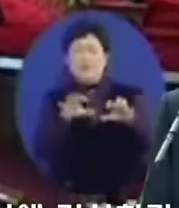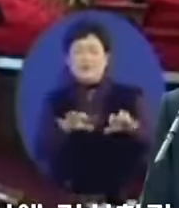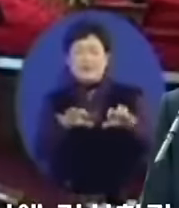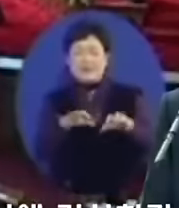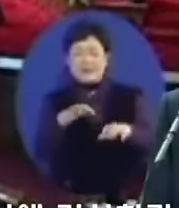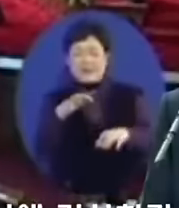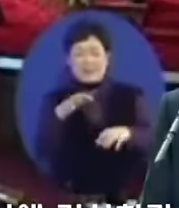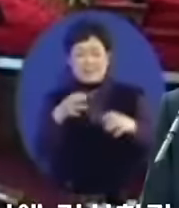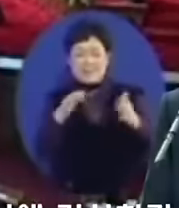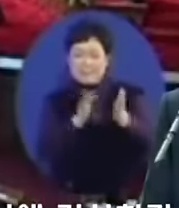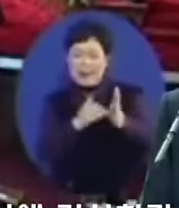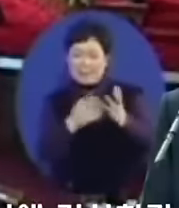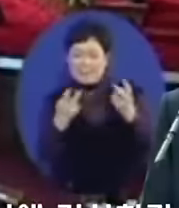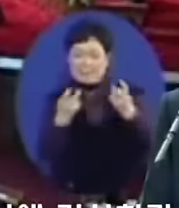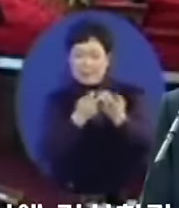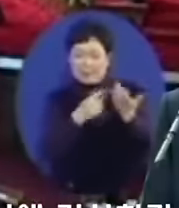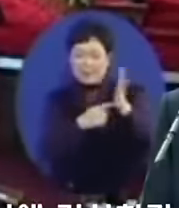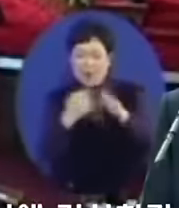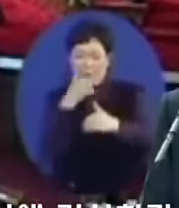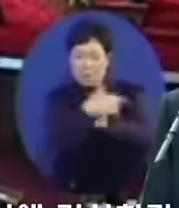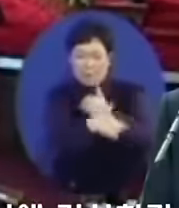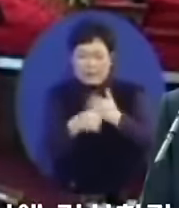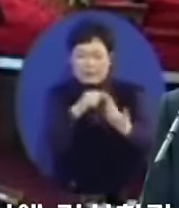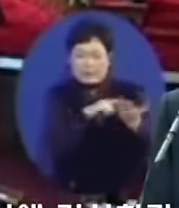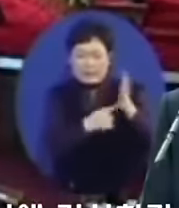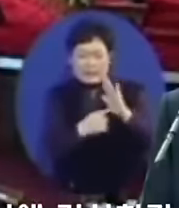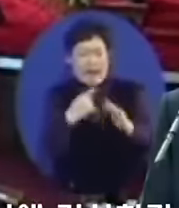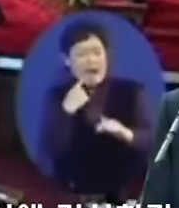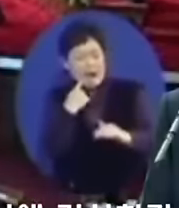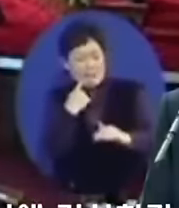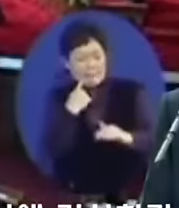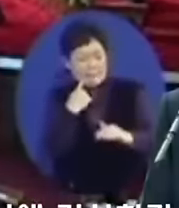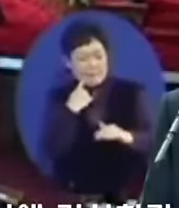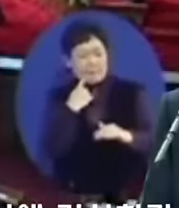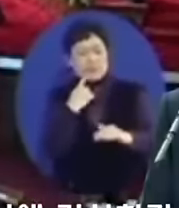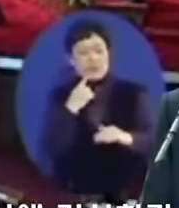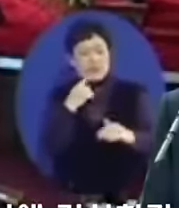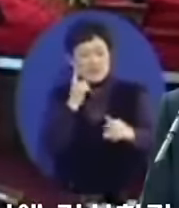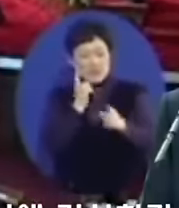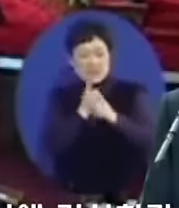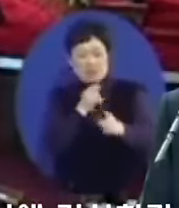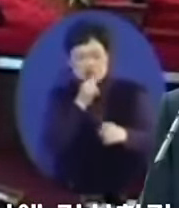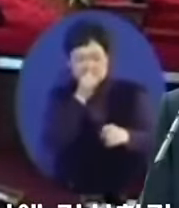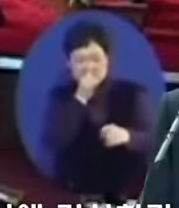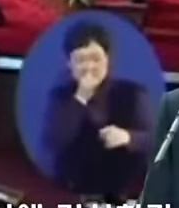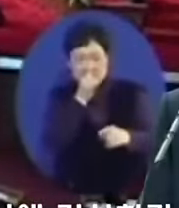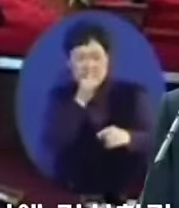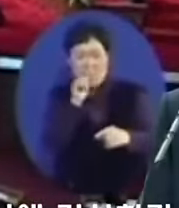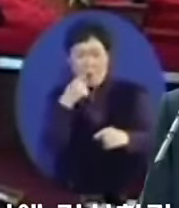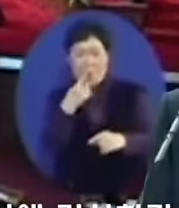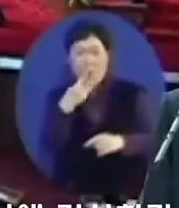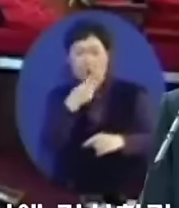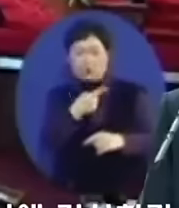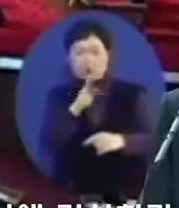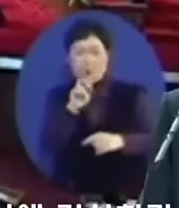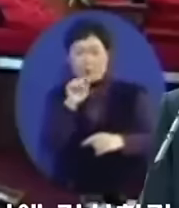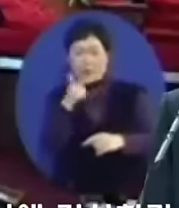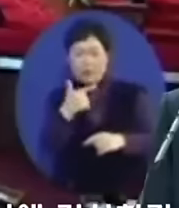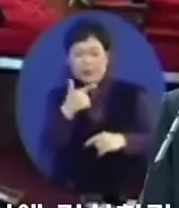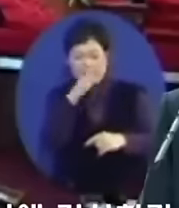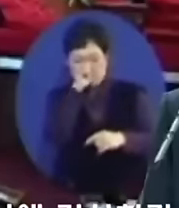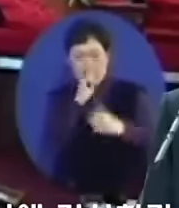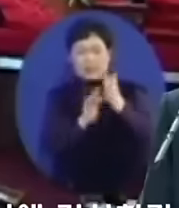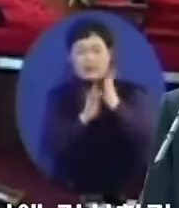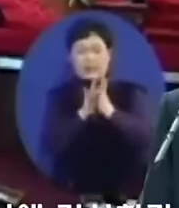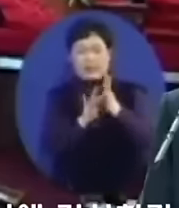후에 몸속에서 일어난 변화를 조사했는데 암을 억제해주는 호르몬이 평소보다 200배가량 증가되었다는 것입니다.